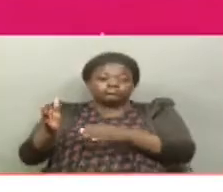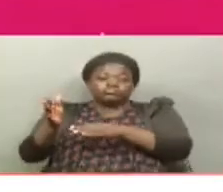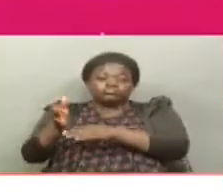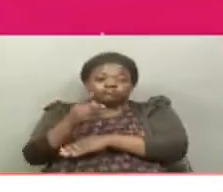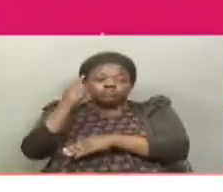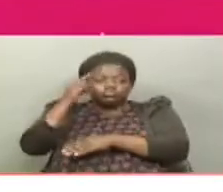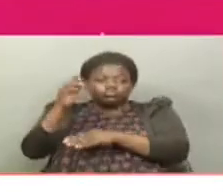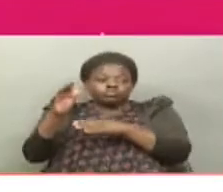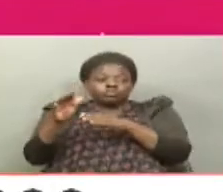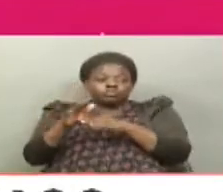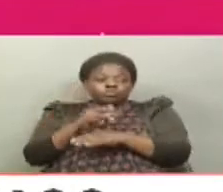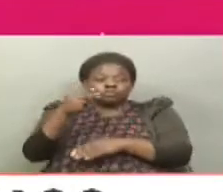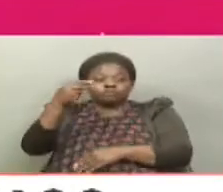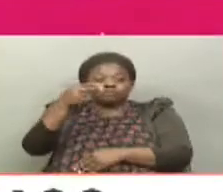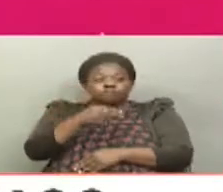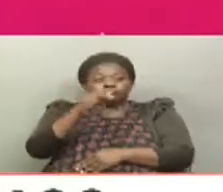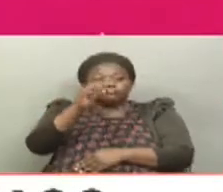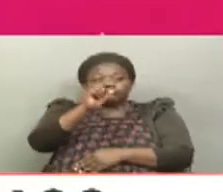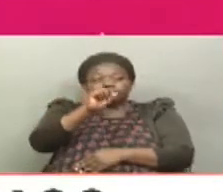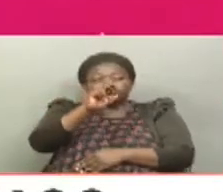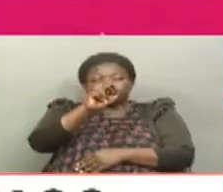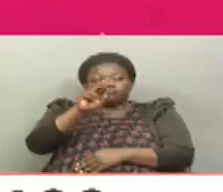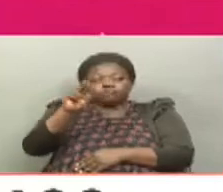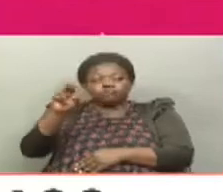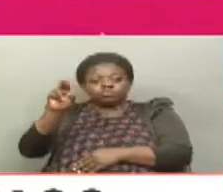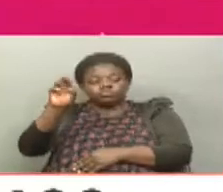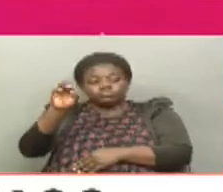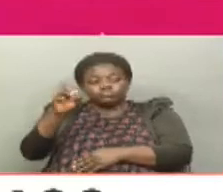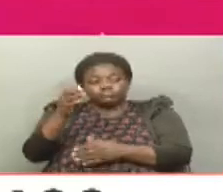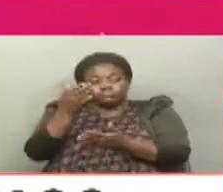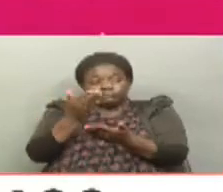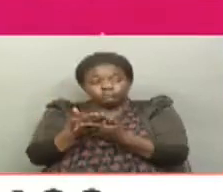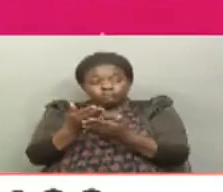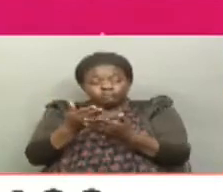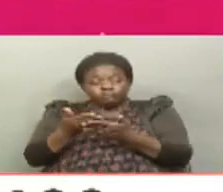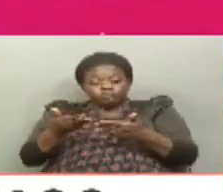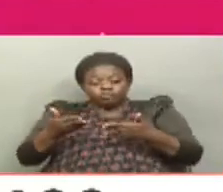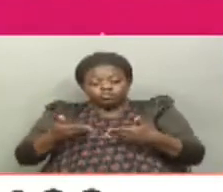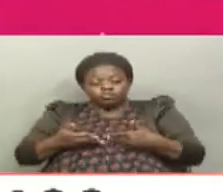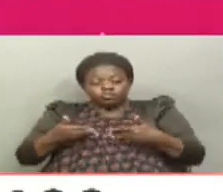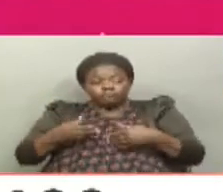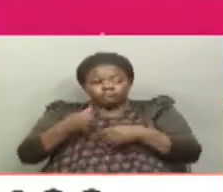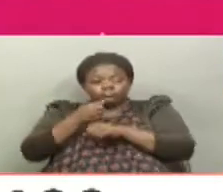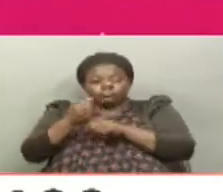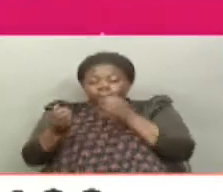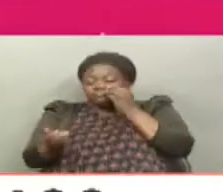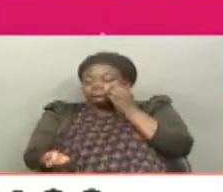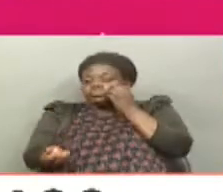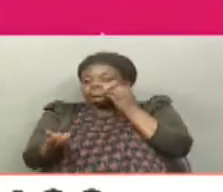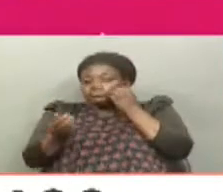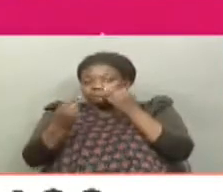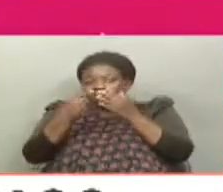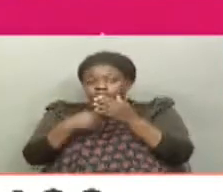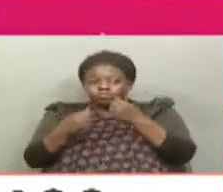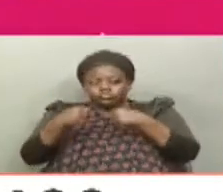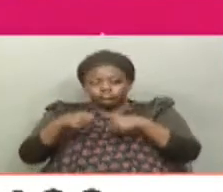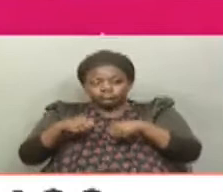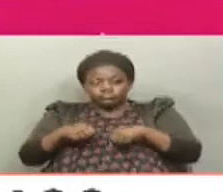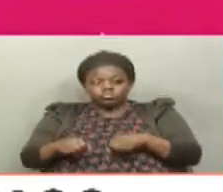mbezi w'ebyobusuubuzi Harriet Ntabazi asiba nanyini bukolera obutontono okulinyisa omutindo gw'ebyamaguzi bye bakola bisobola